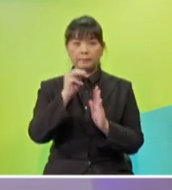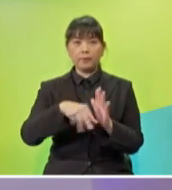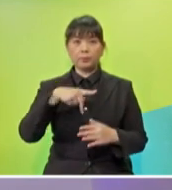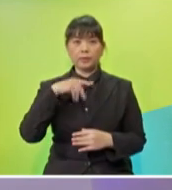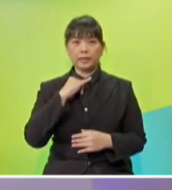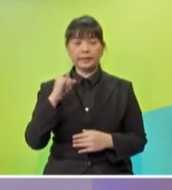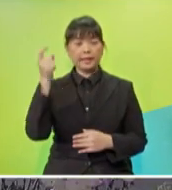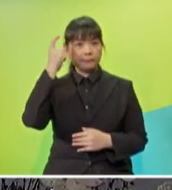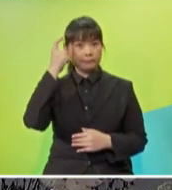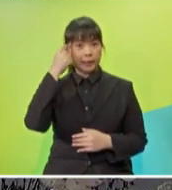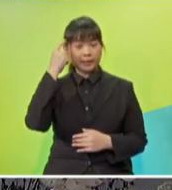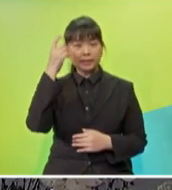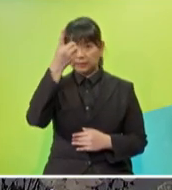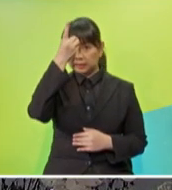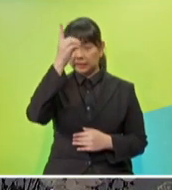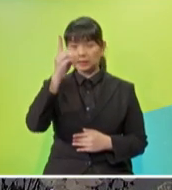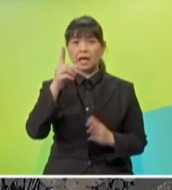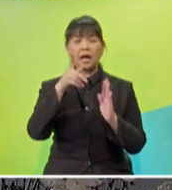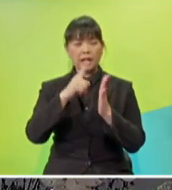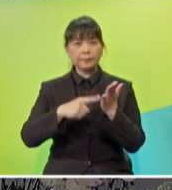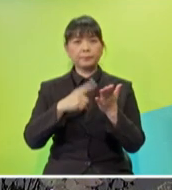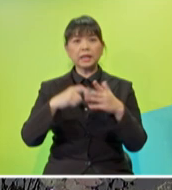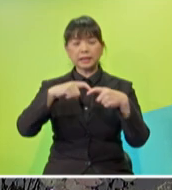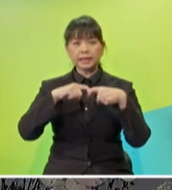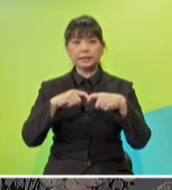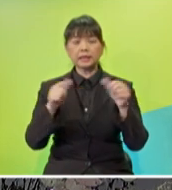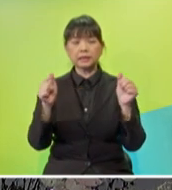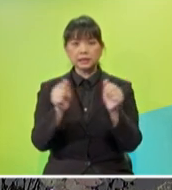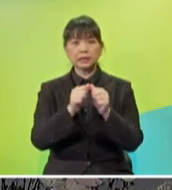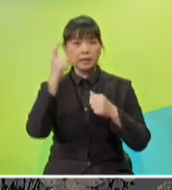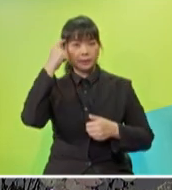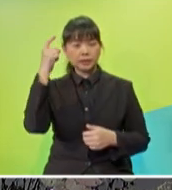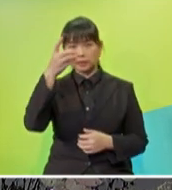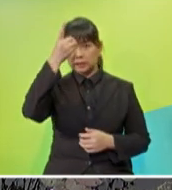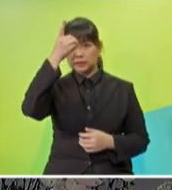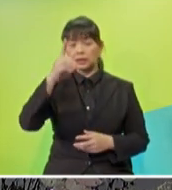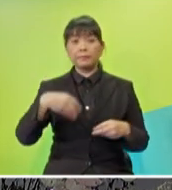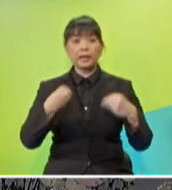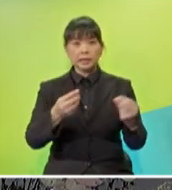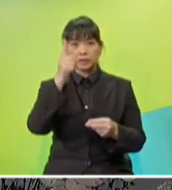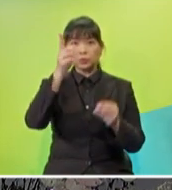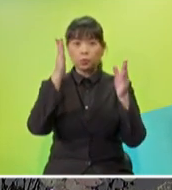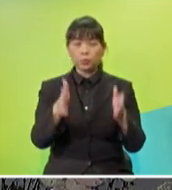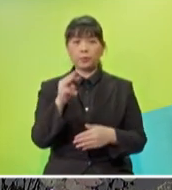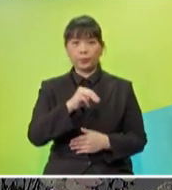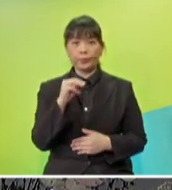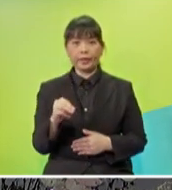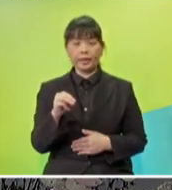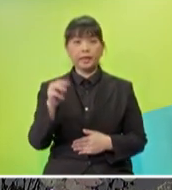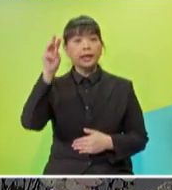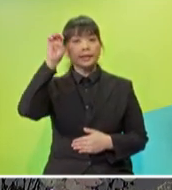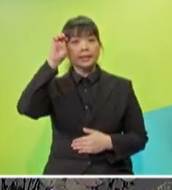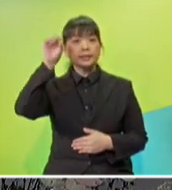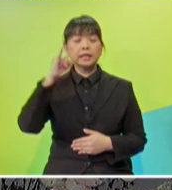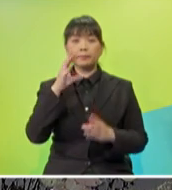cerdas apa yang berkaitan dengan Minda yang cerdas ini bagi seseorang murid Oke Nah bagi